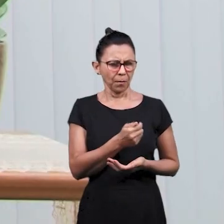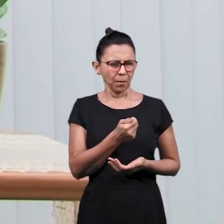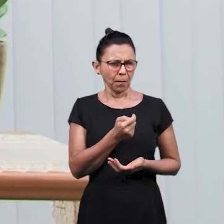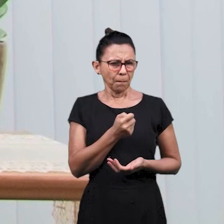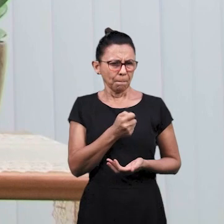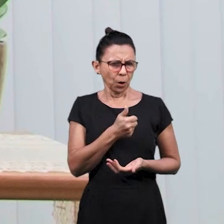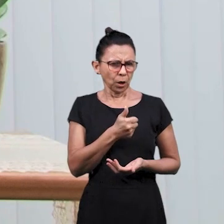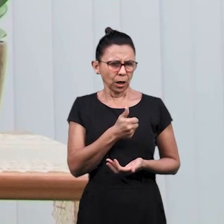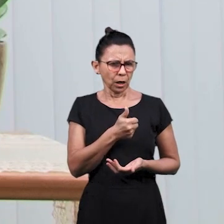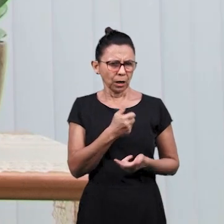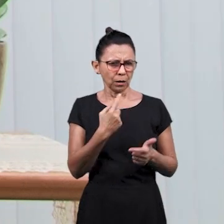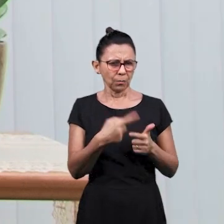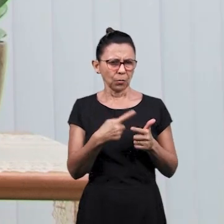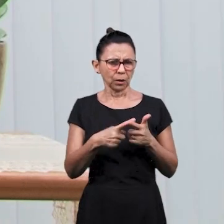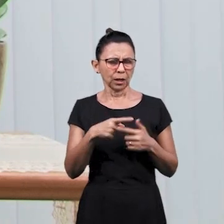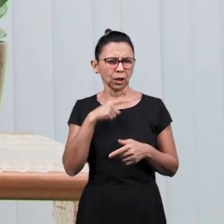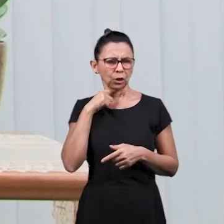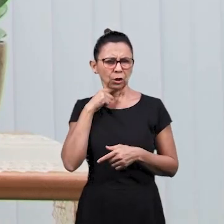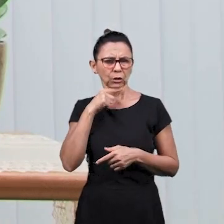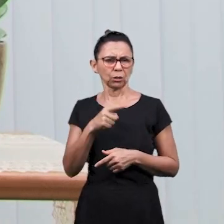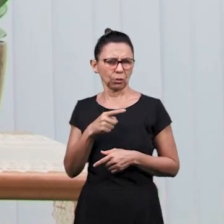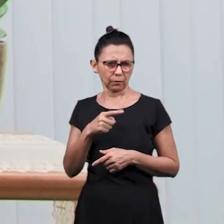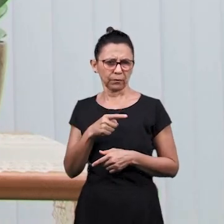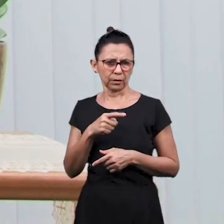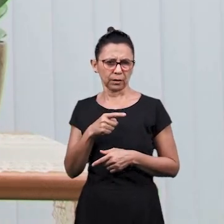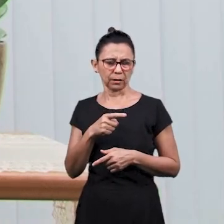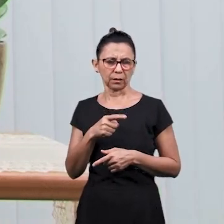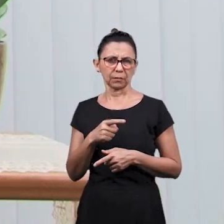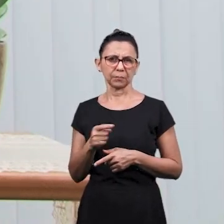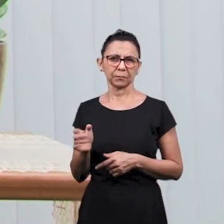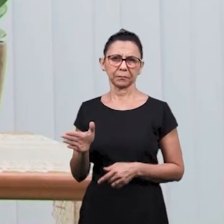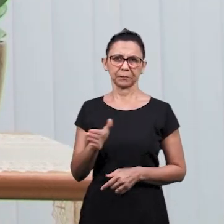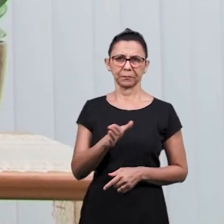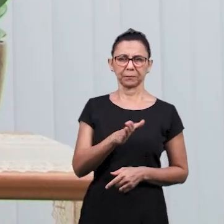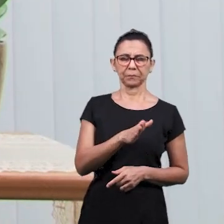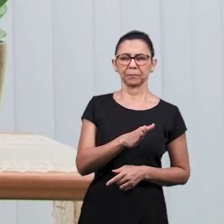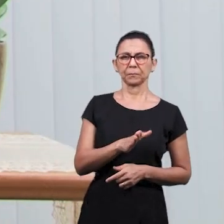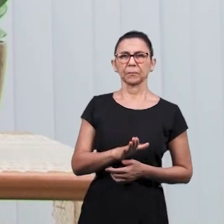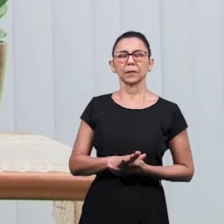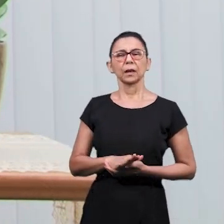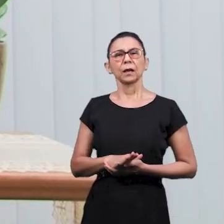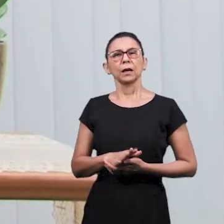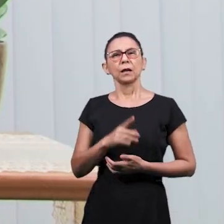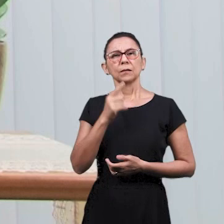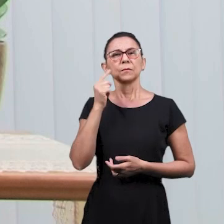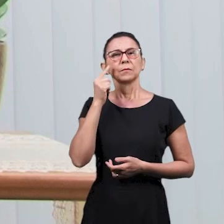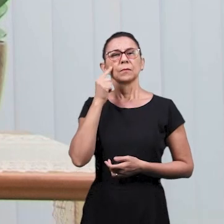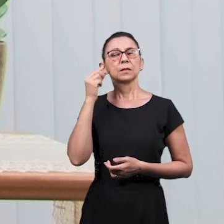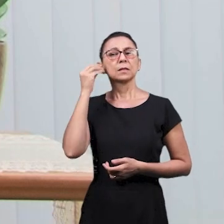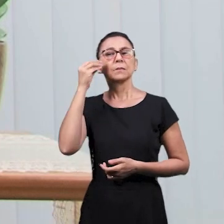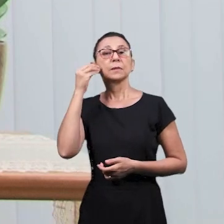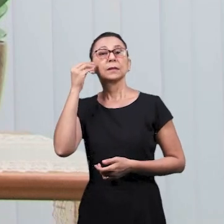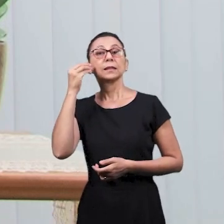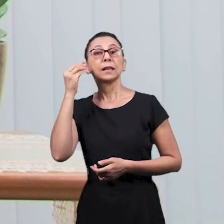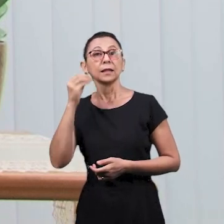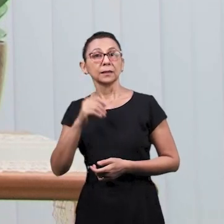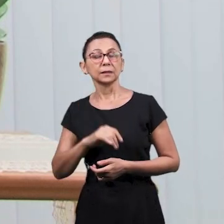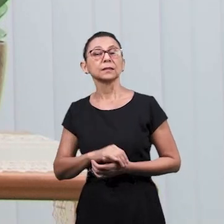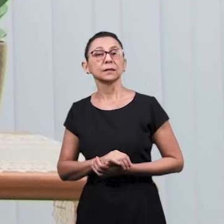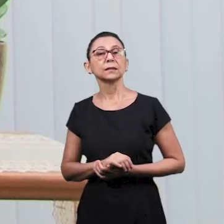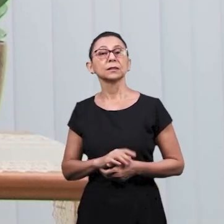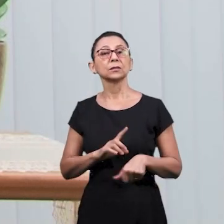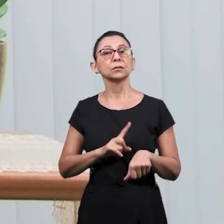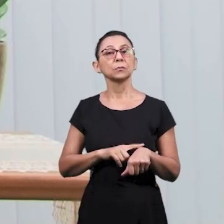места, возлюбленные, слово говорит нам о переживании, которое многие уже знают.